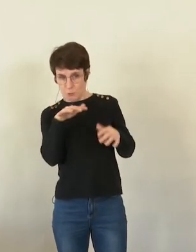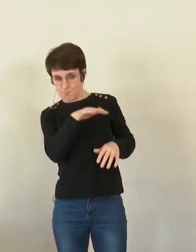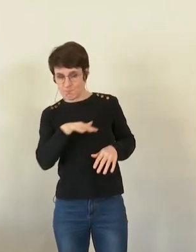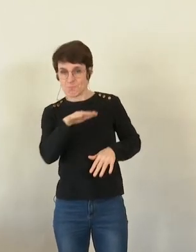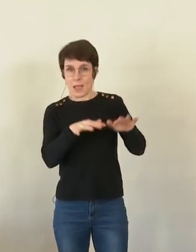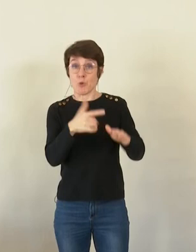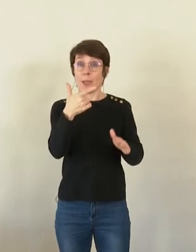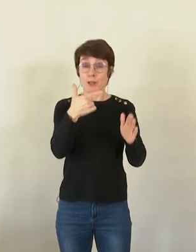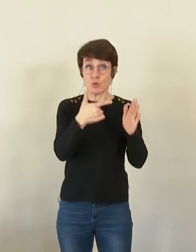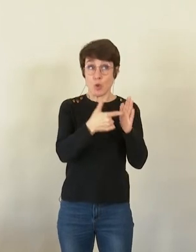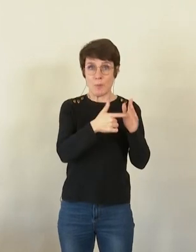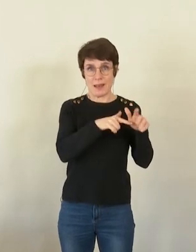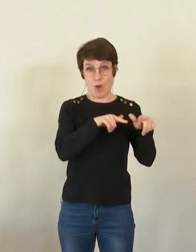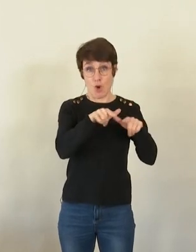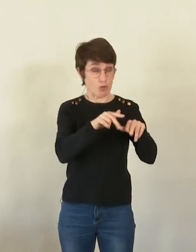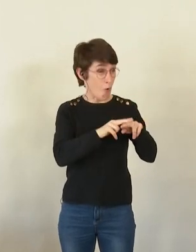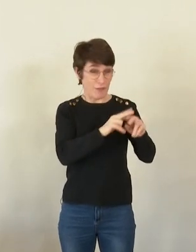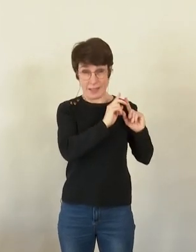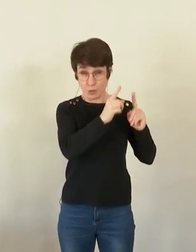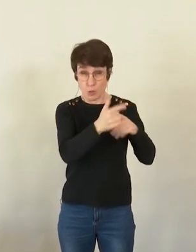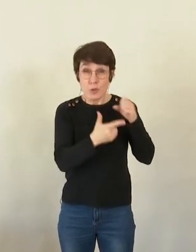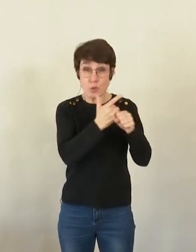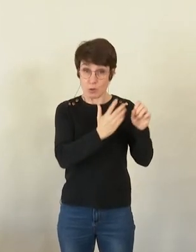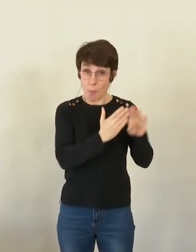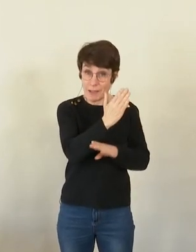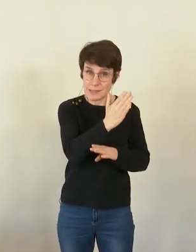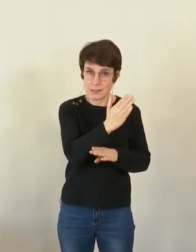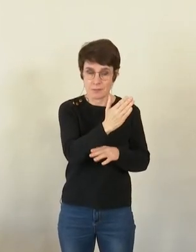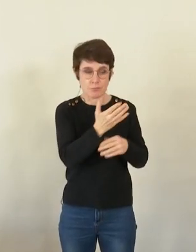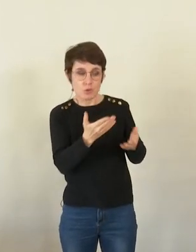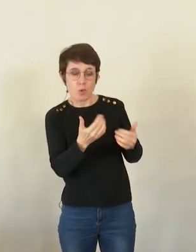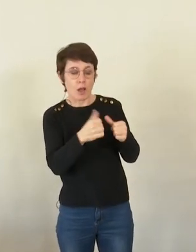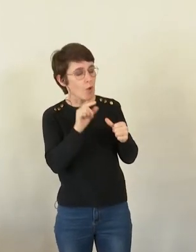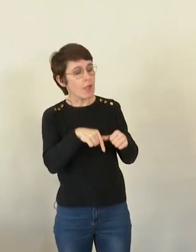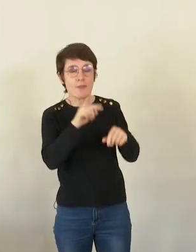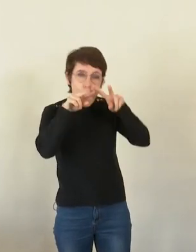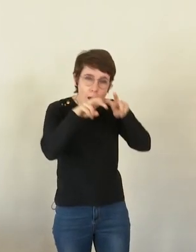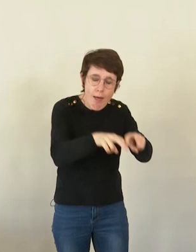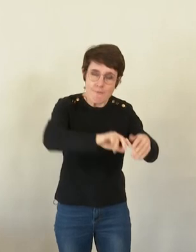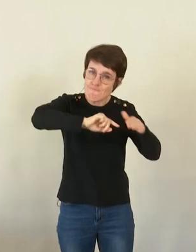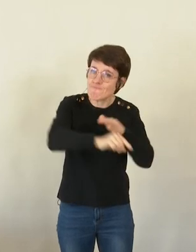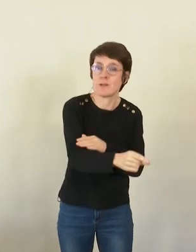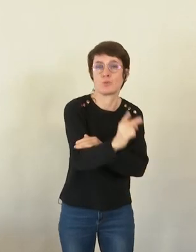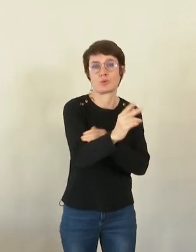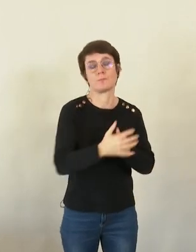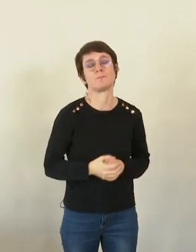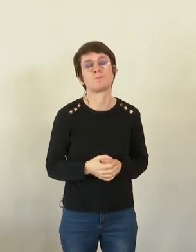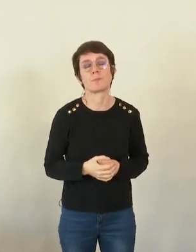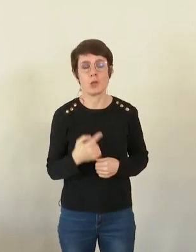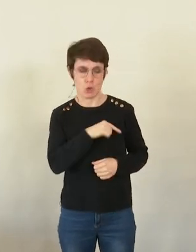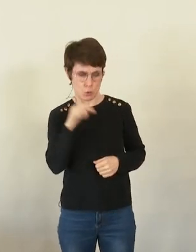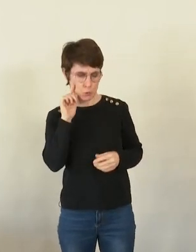sont vides depuis plus de 2 ans et qui nécessitent une investigation supplémentaire nous étudions donc les possibilités d'en